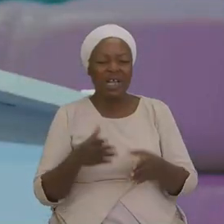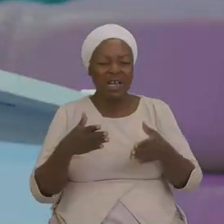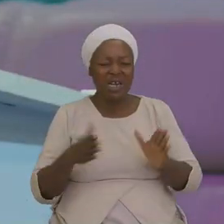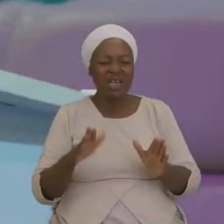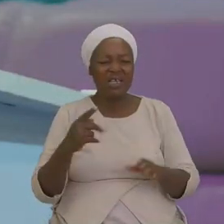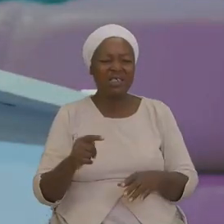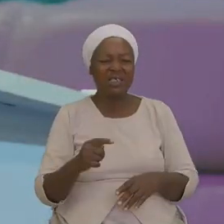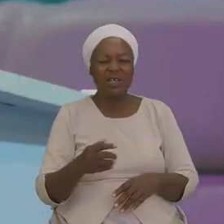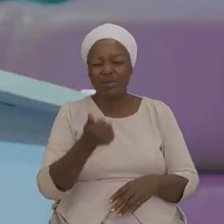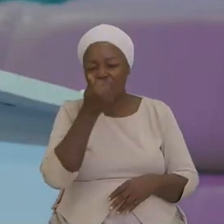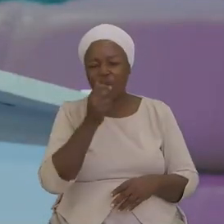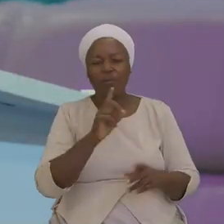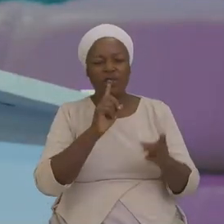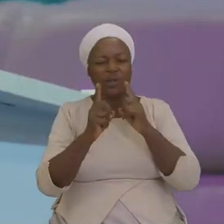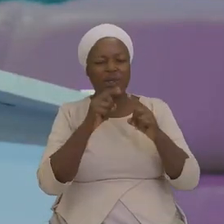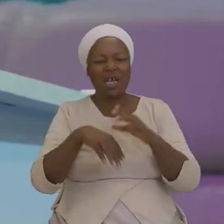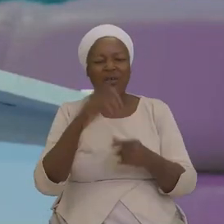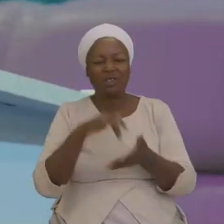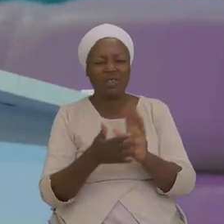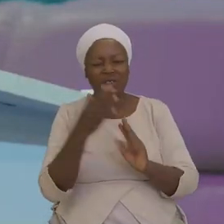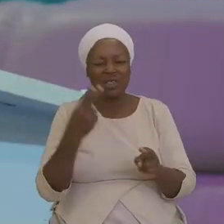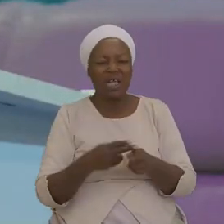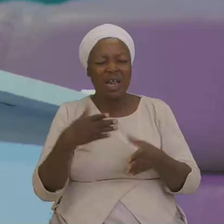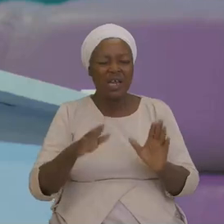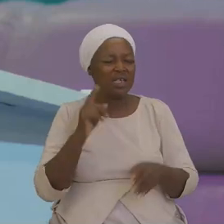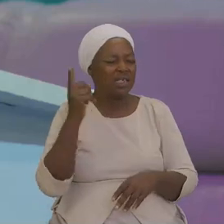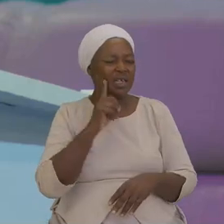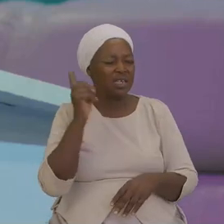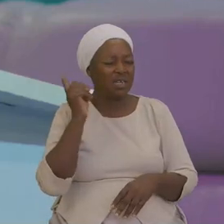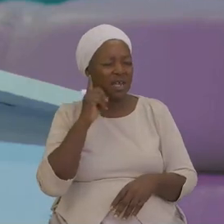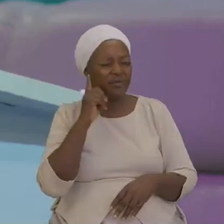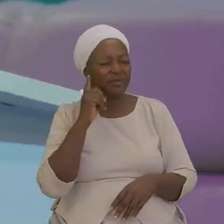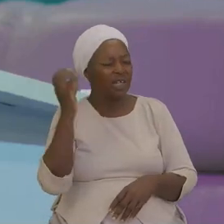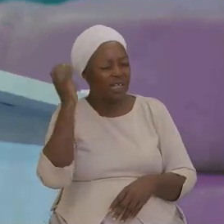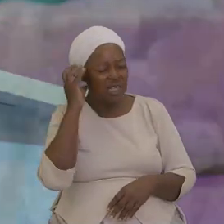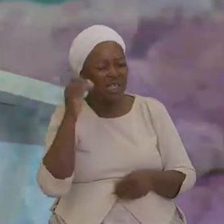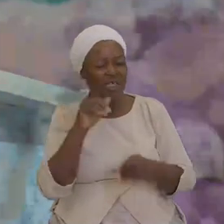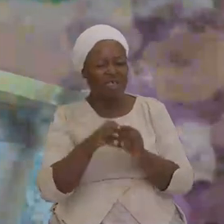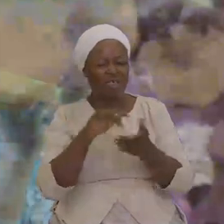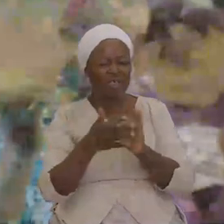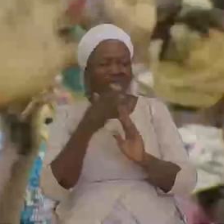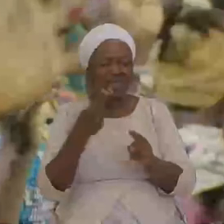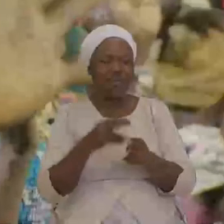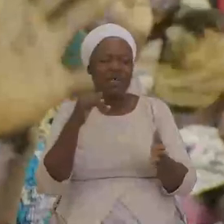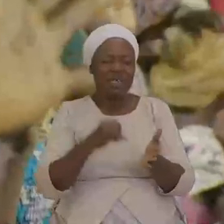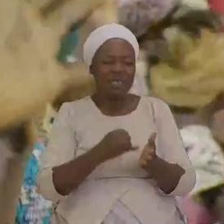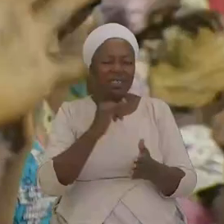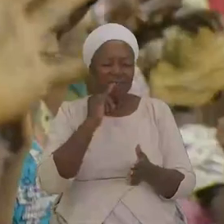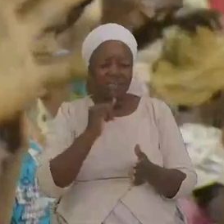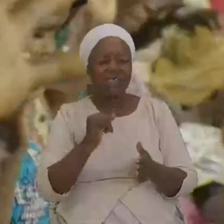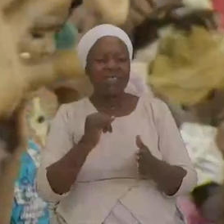Que les muets parlent, que les sourds entendent. C'est